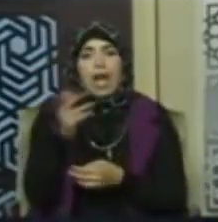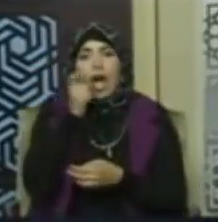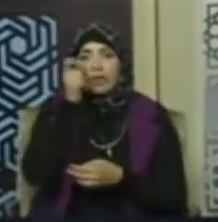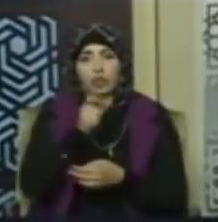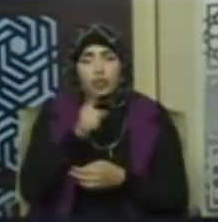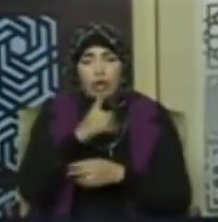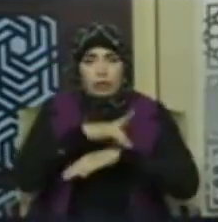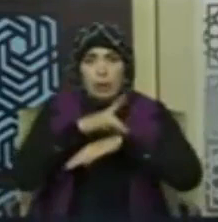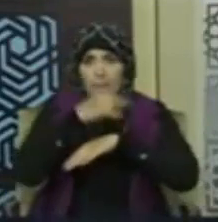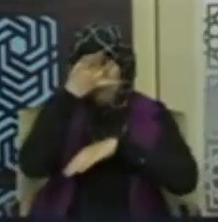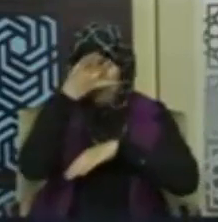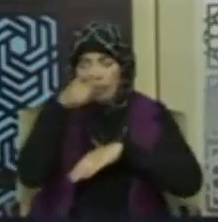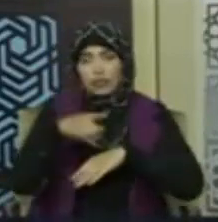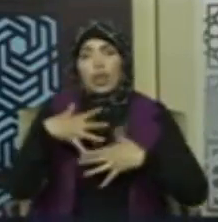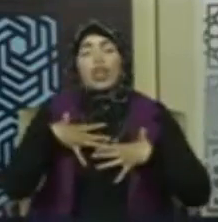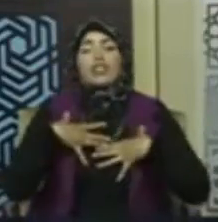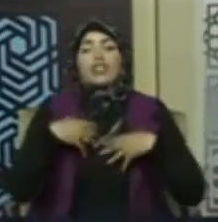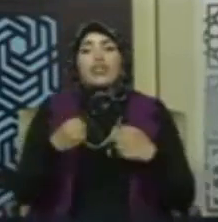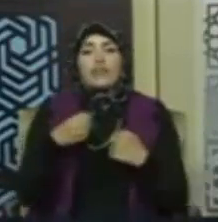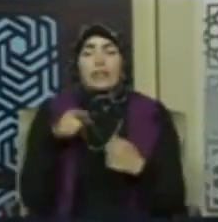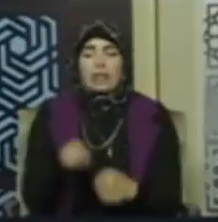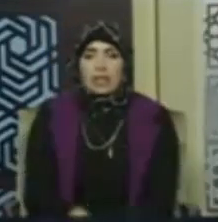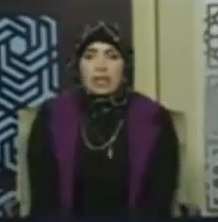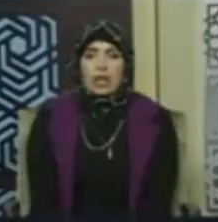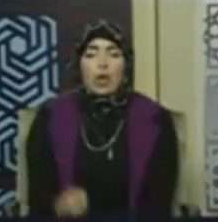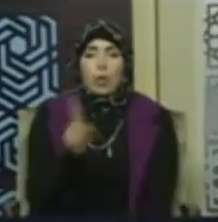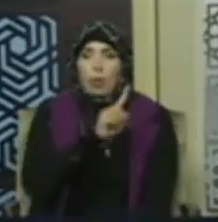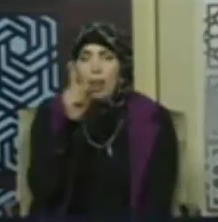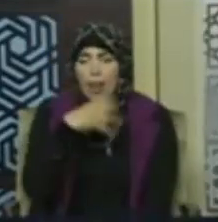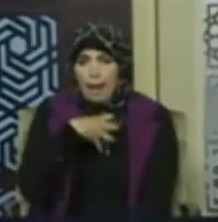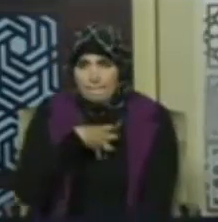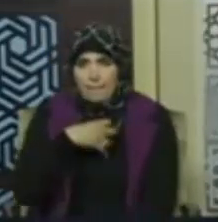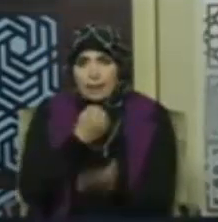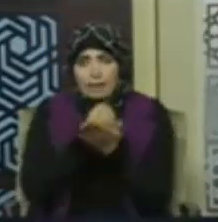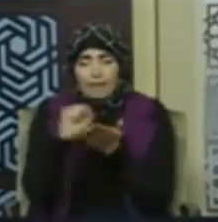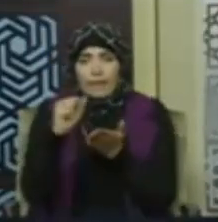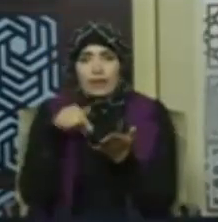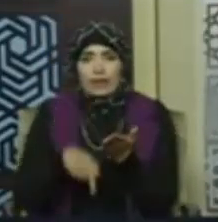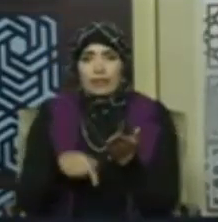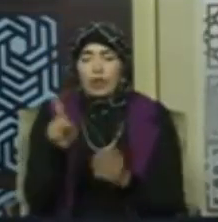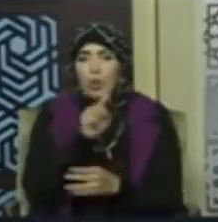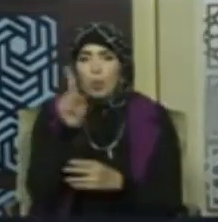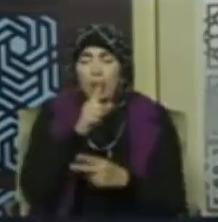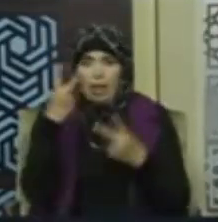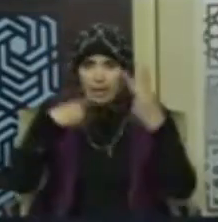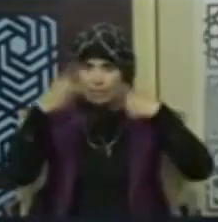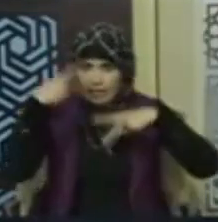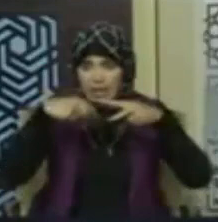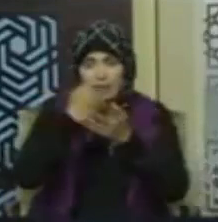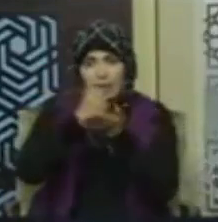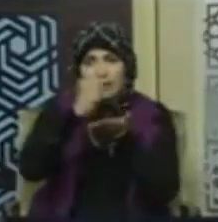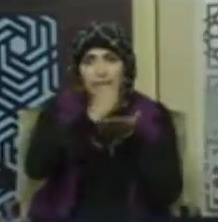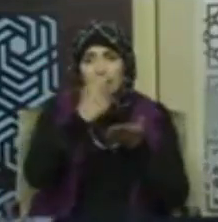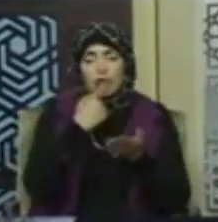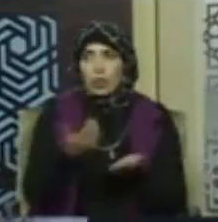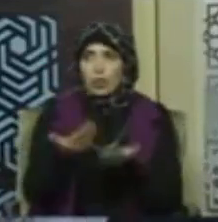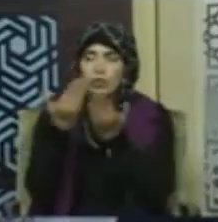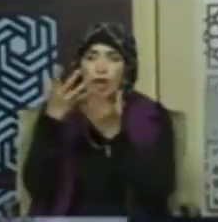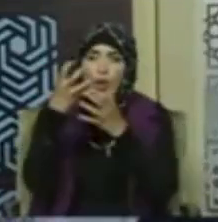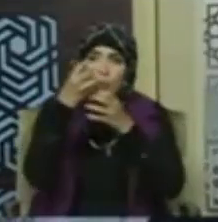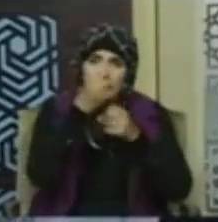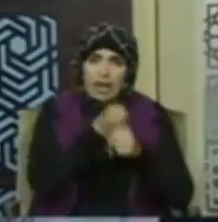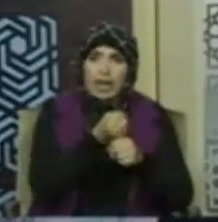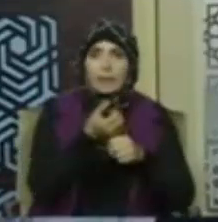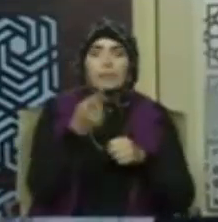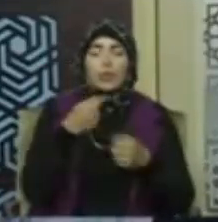لنا ولا بيننا مريضا الا شفيته، ولا هما الا فضجته، ولا دينا الا سددته. وصل اللهم